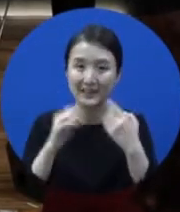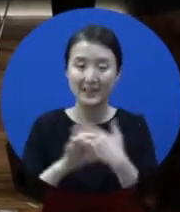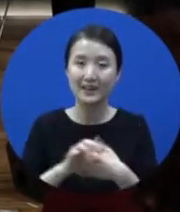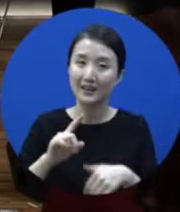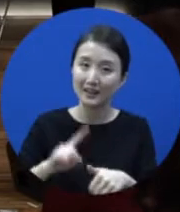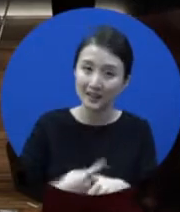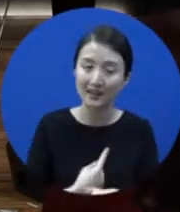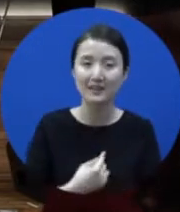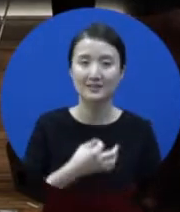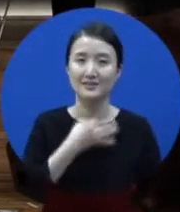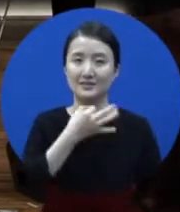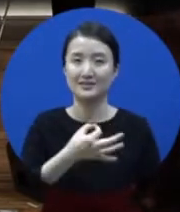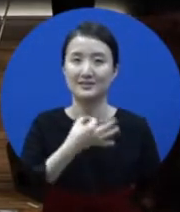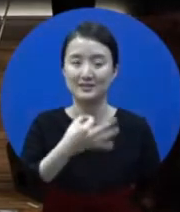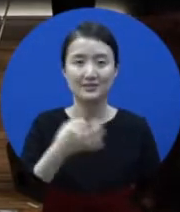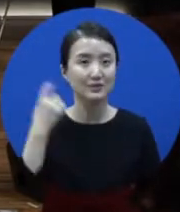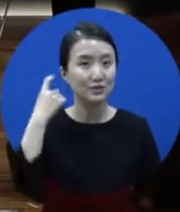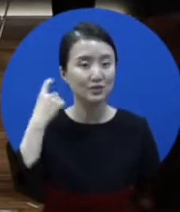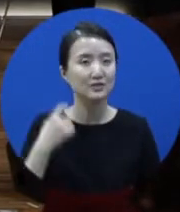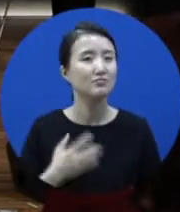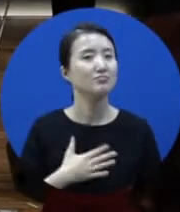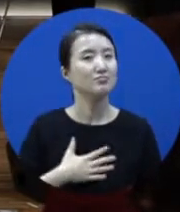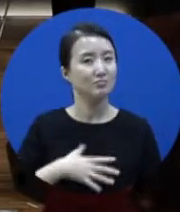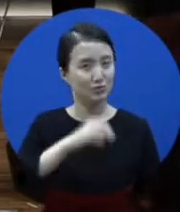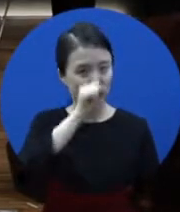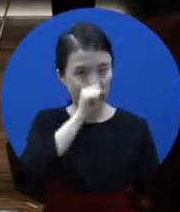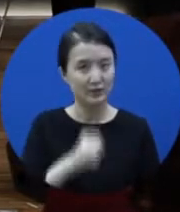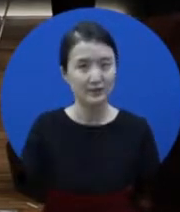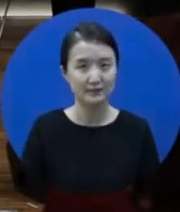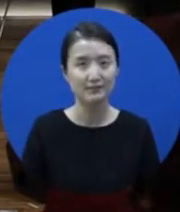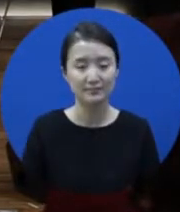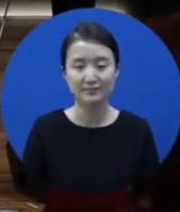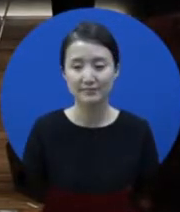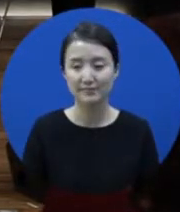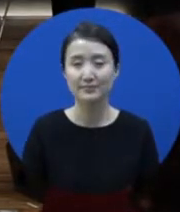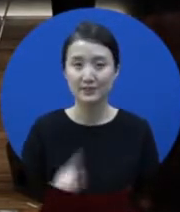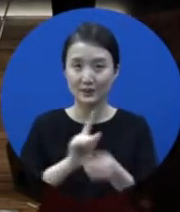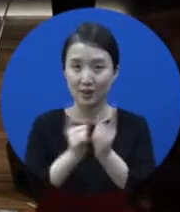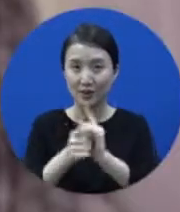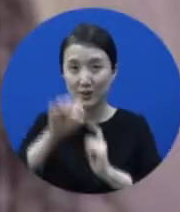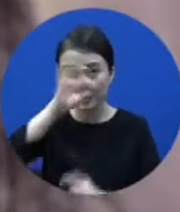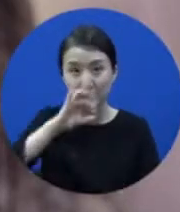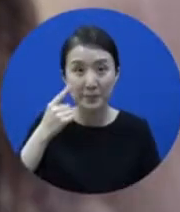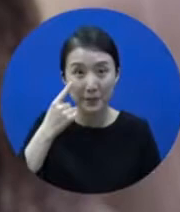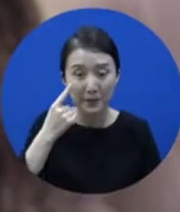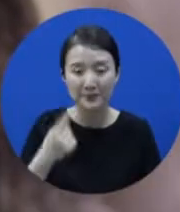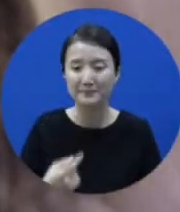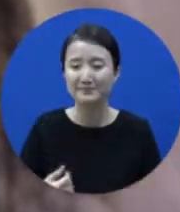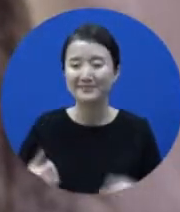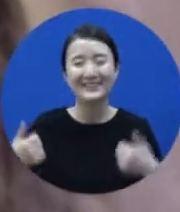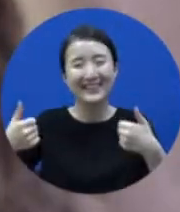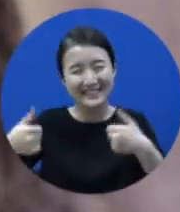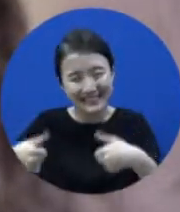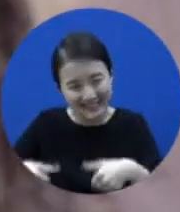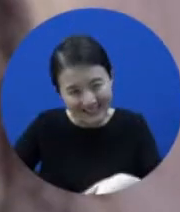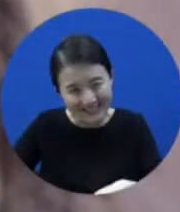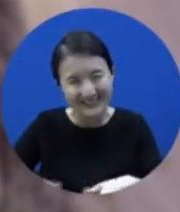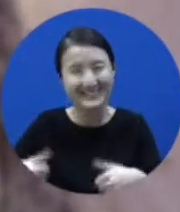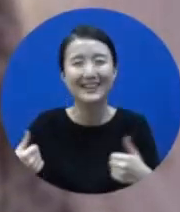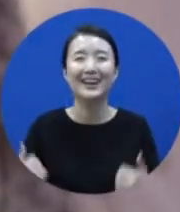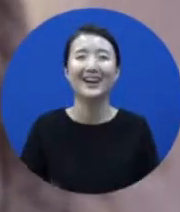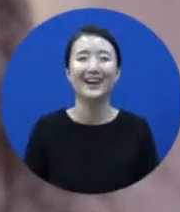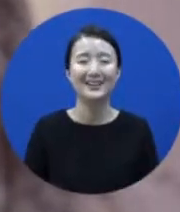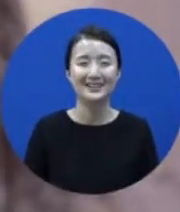좋아져요. 아셨어요? 자, 한번 옆에 사람들 보시면서 얘기해 보실까요? 웃으면서 안녕하세요. 자, 시작. 네.